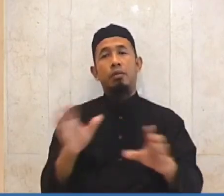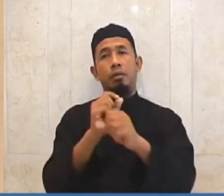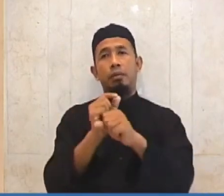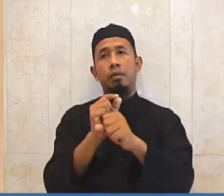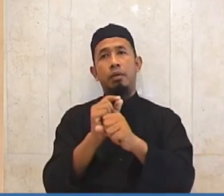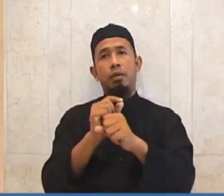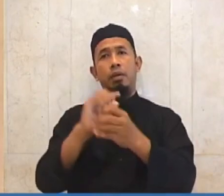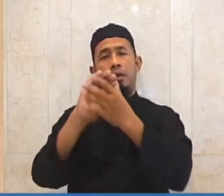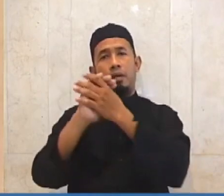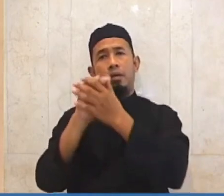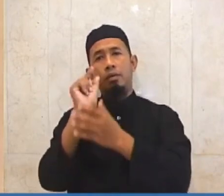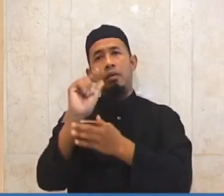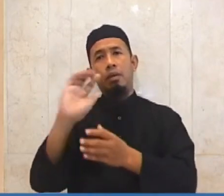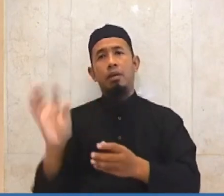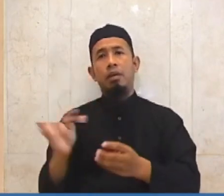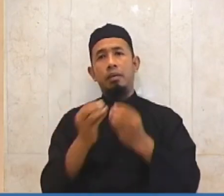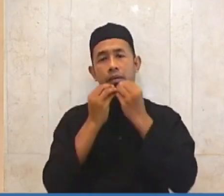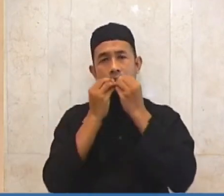muhmahuaihi